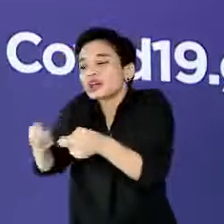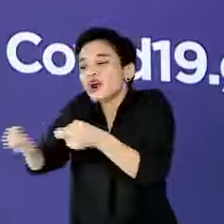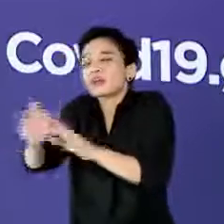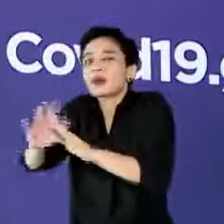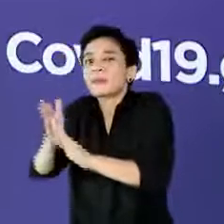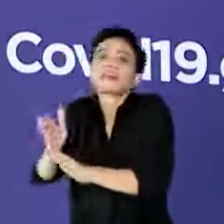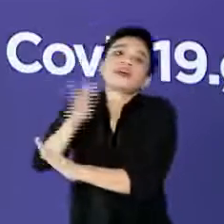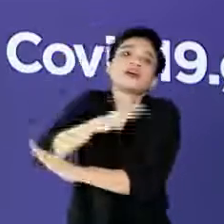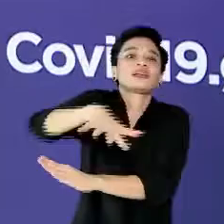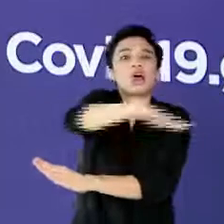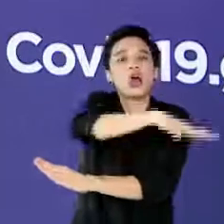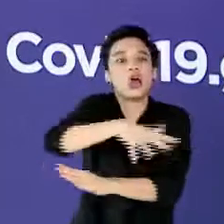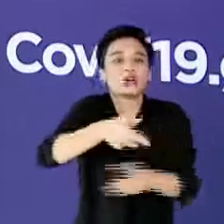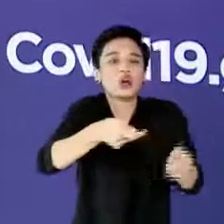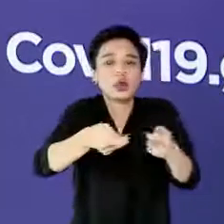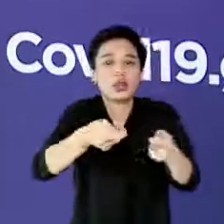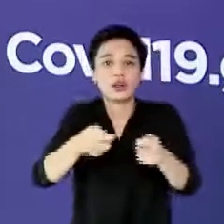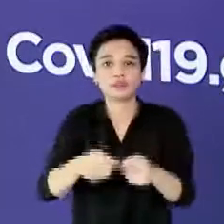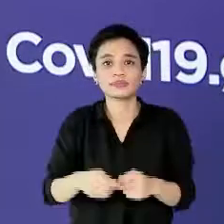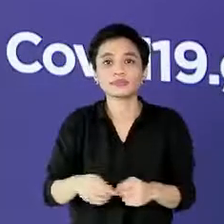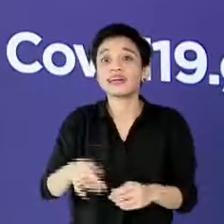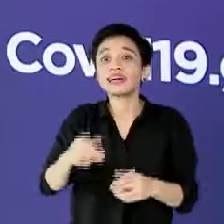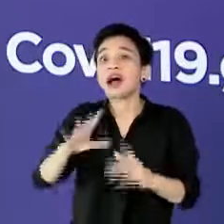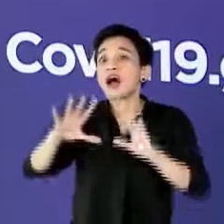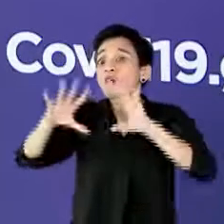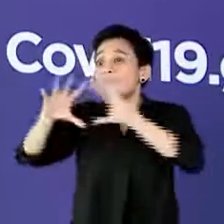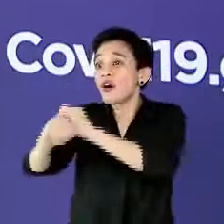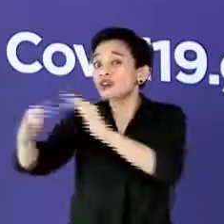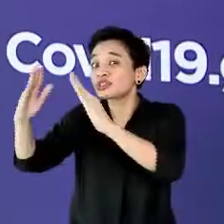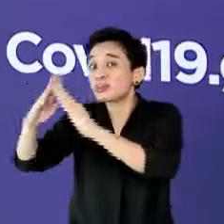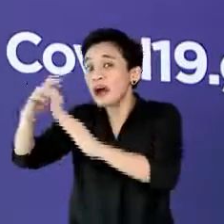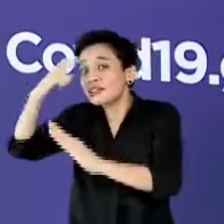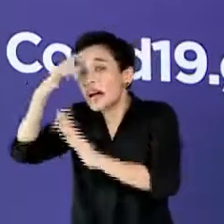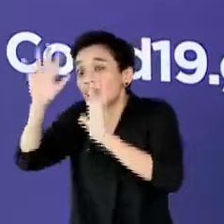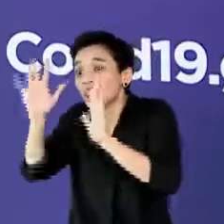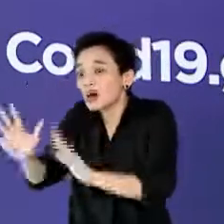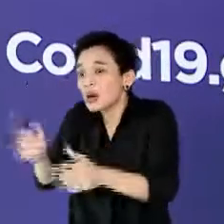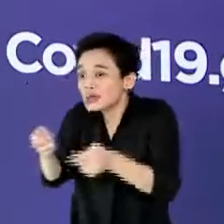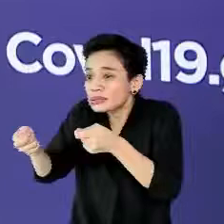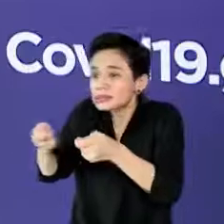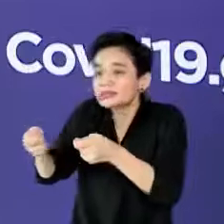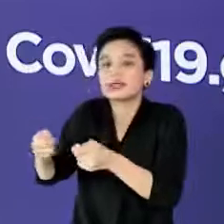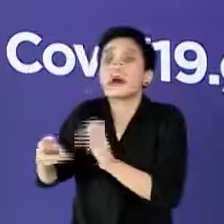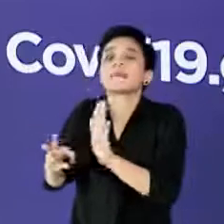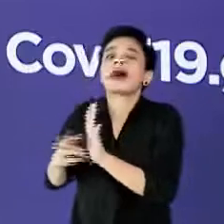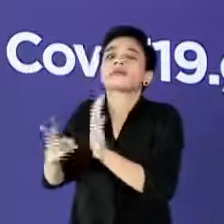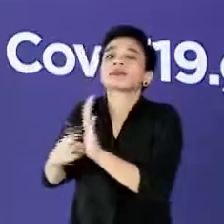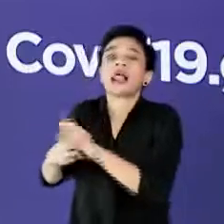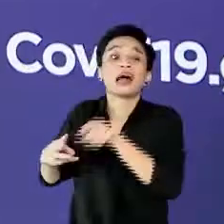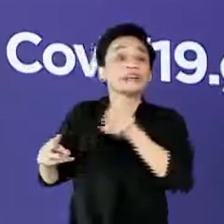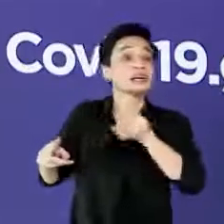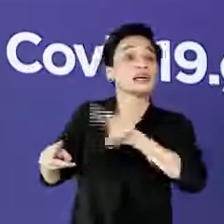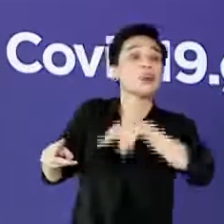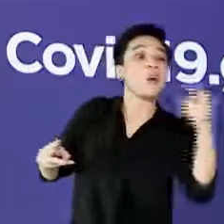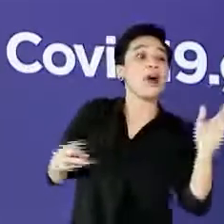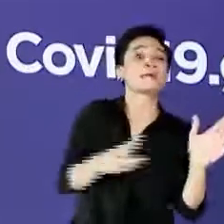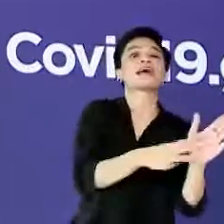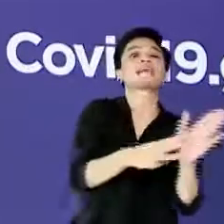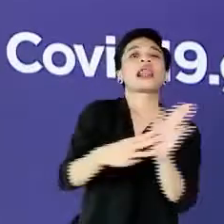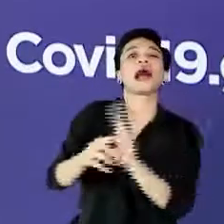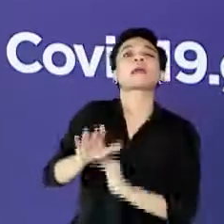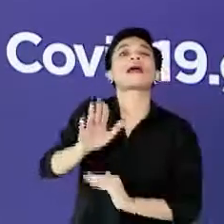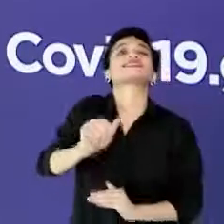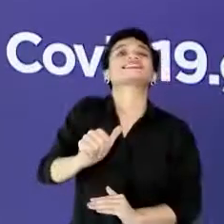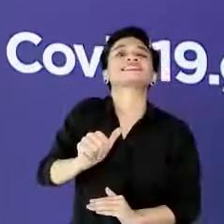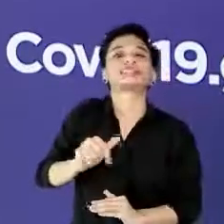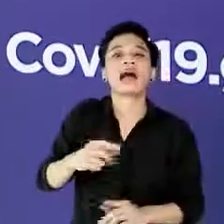terus-menerus konsentrasi mengendalikan itu di Rumah Sakit itu tidak pernah bisa menyelesaikan masalah mencegah itu jauh